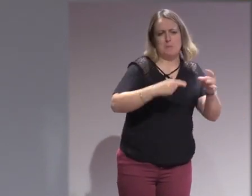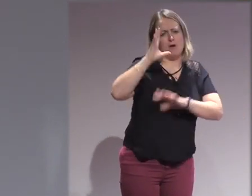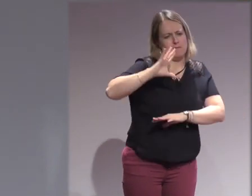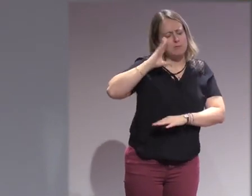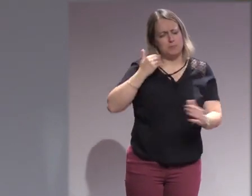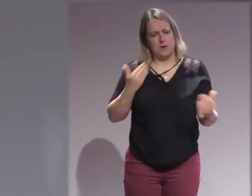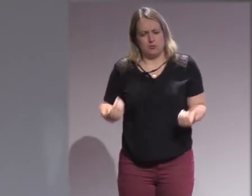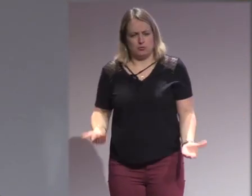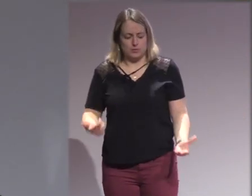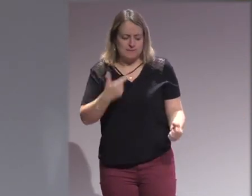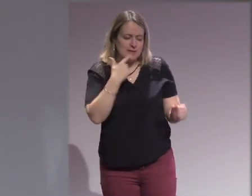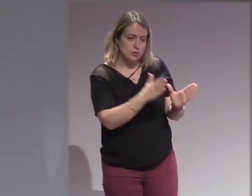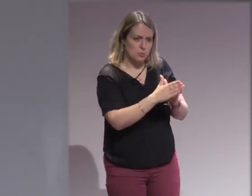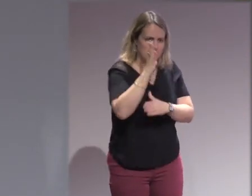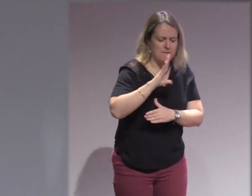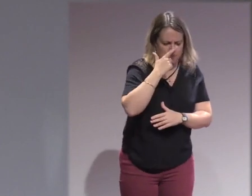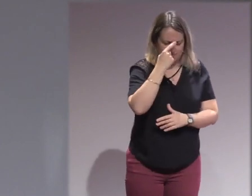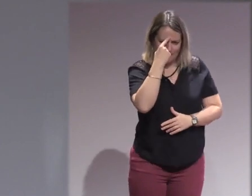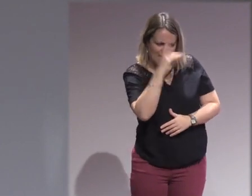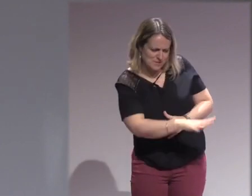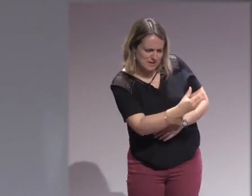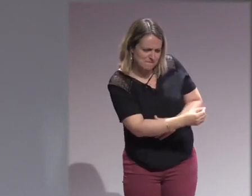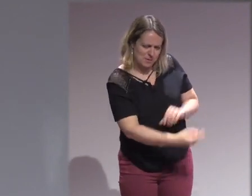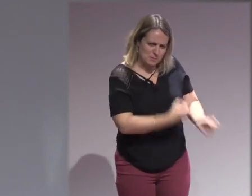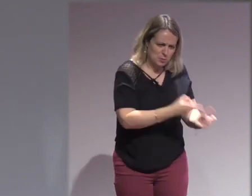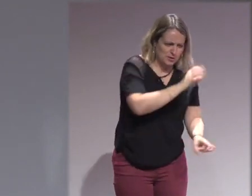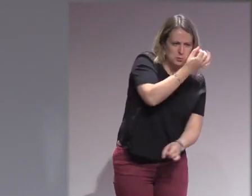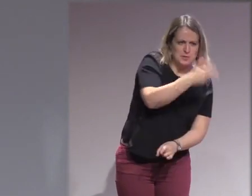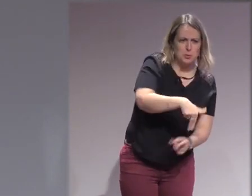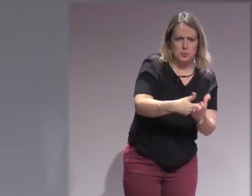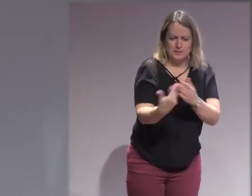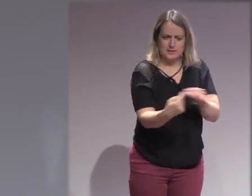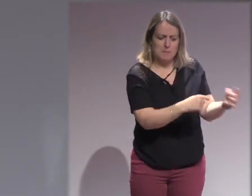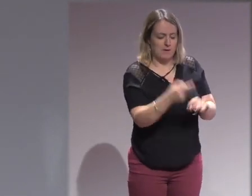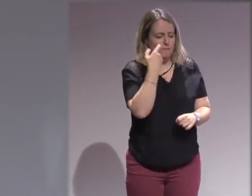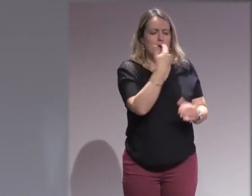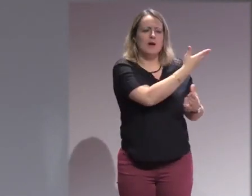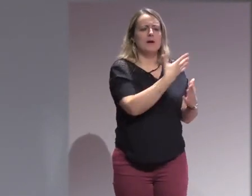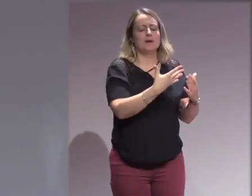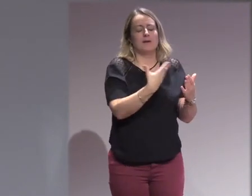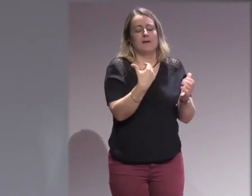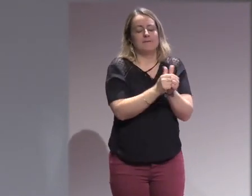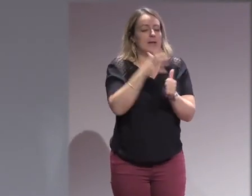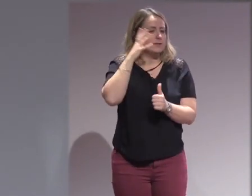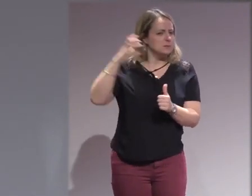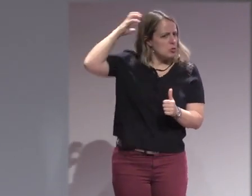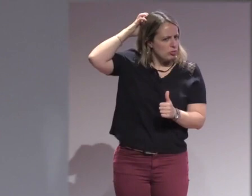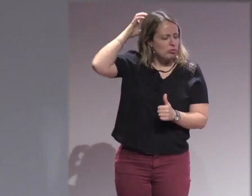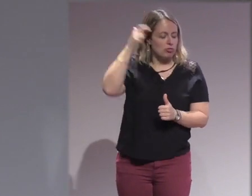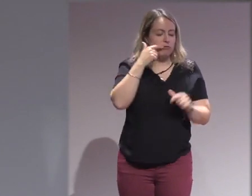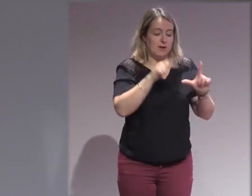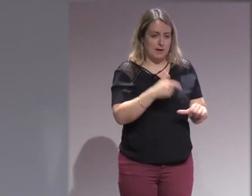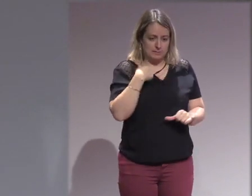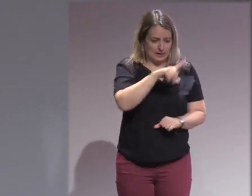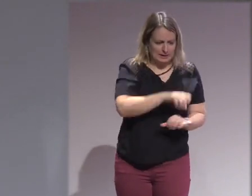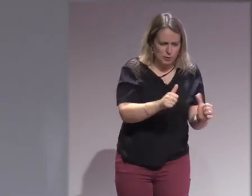de demander leur avis aux enfants. L'idée de, même si effectivement on voit dans le plateau, il y a Simone Veil, hein, quand on dit « est-ce qu'on pose la question aux enfants ?», tout le monde qui se